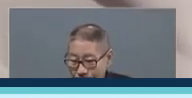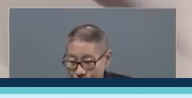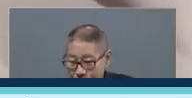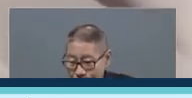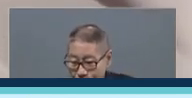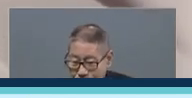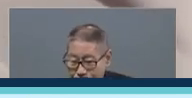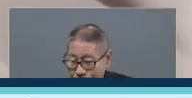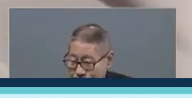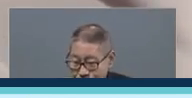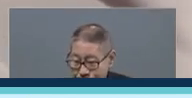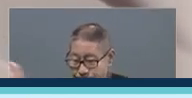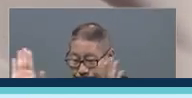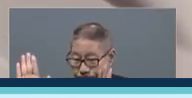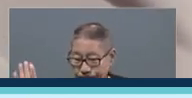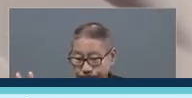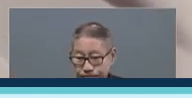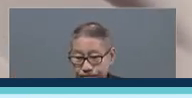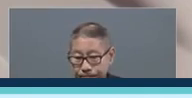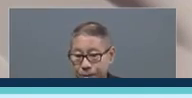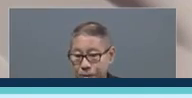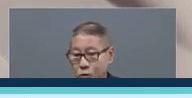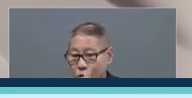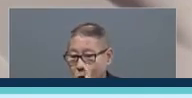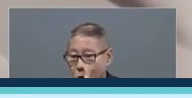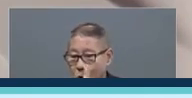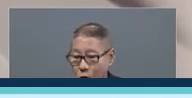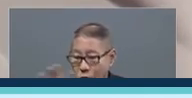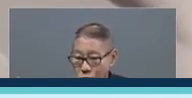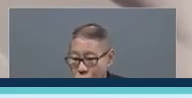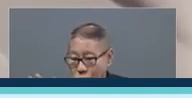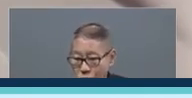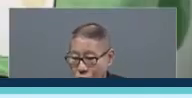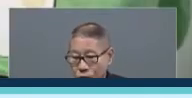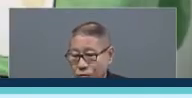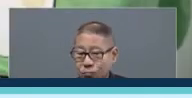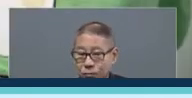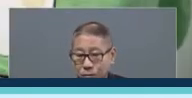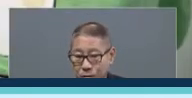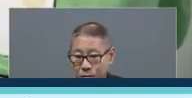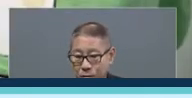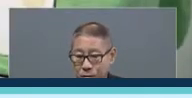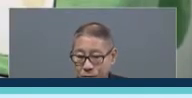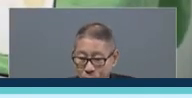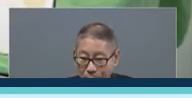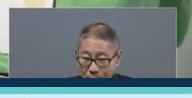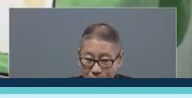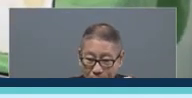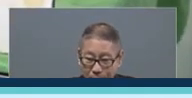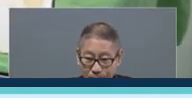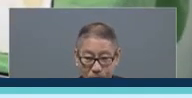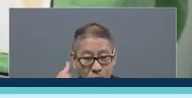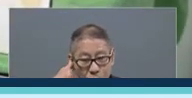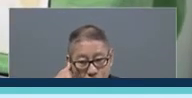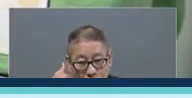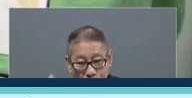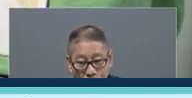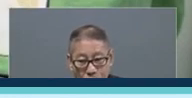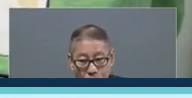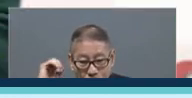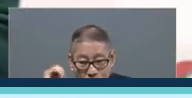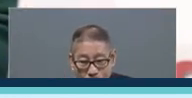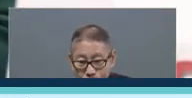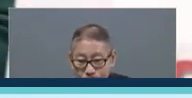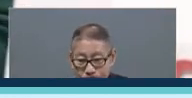อปทางรัฐมีมาตรฐานความปลอดภัยสูงสุดแต่ขอความร่วมมือประชาชนดาวน์โหลดจาก Play Store สำหรับระบบปฏิบัติการ Android และ